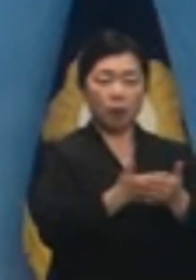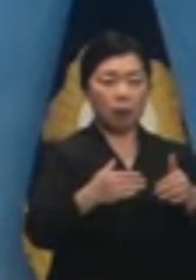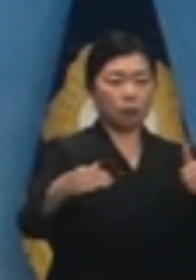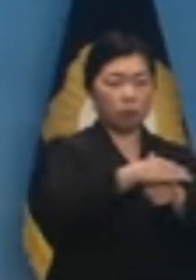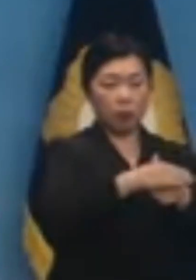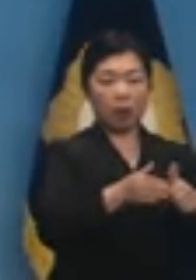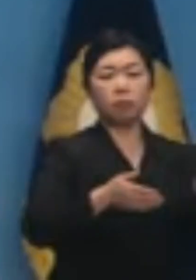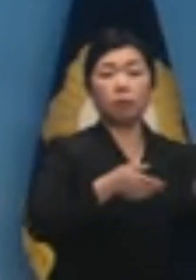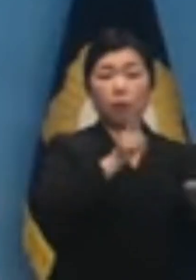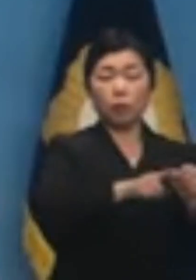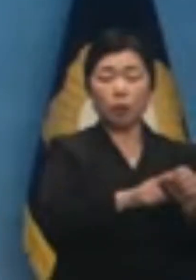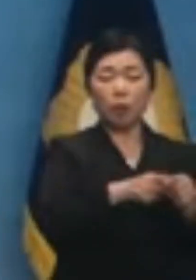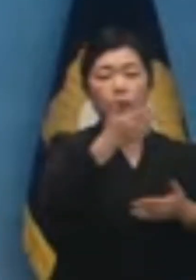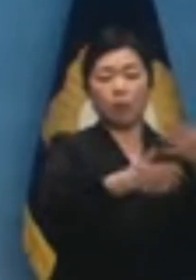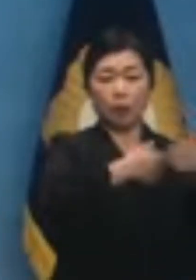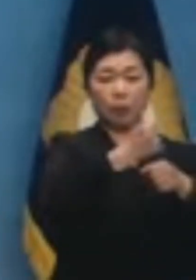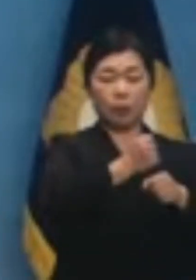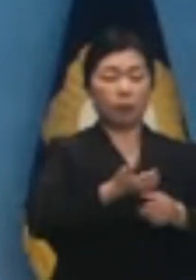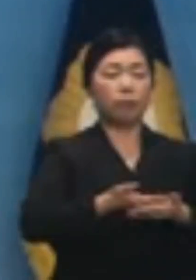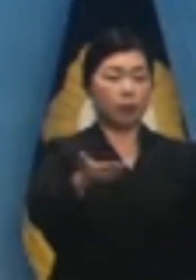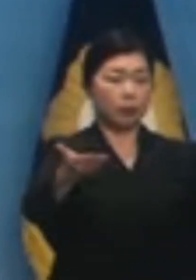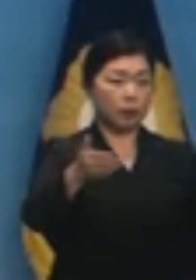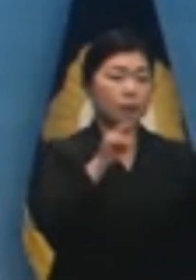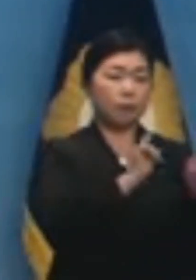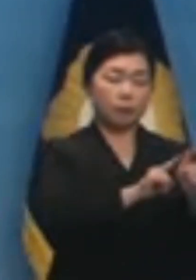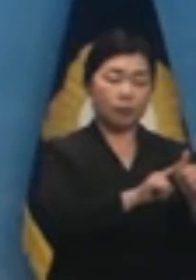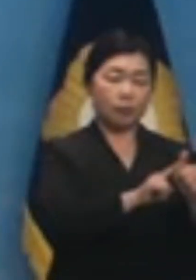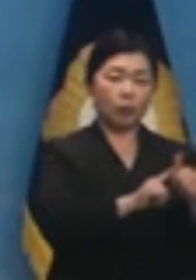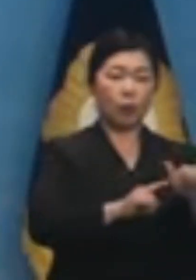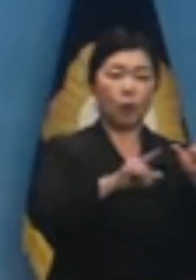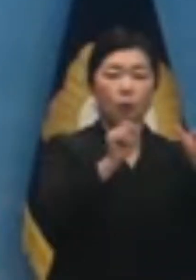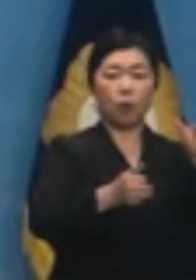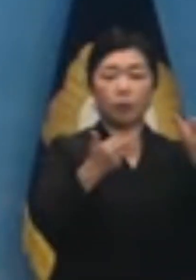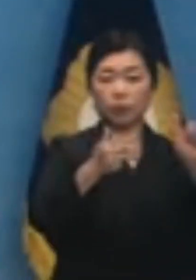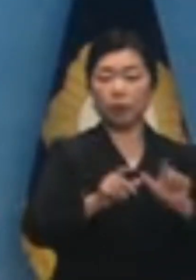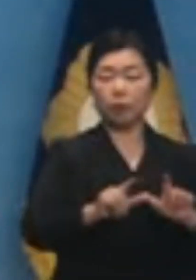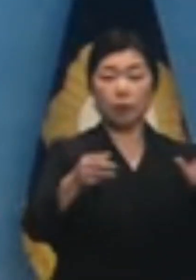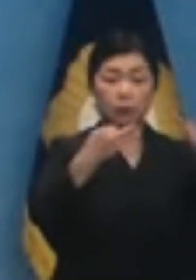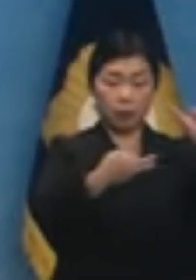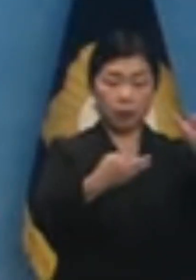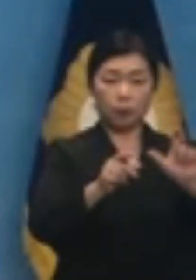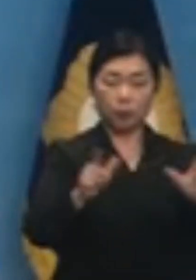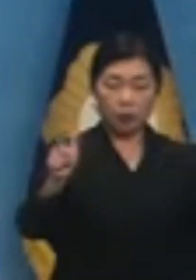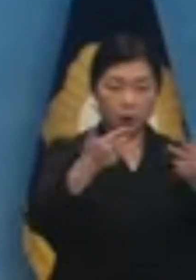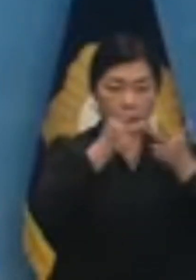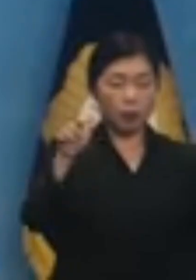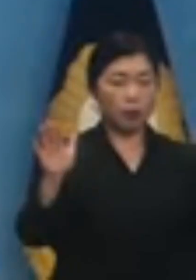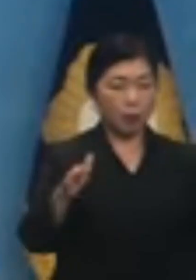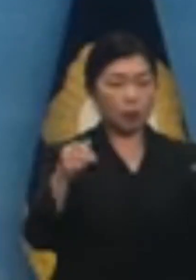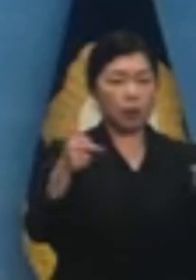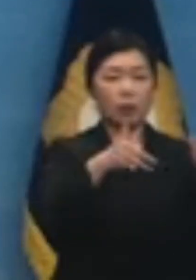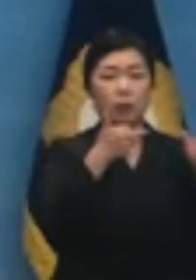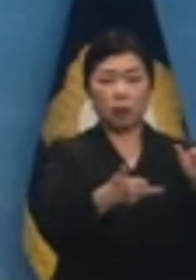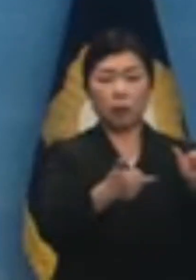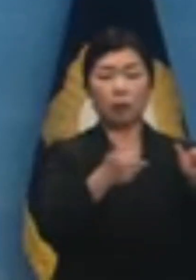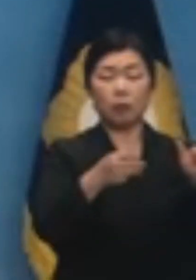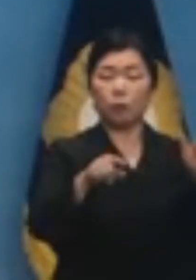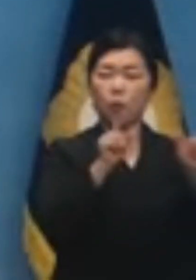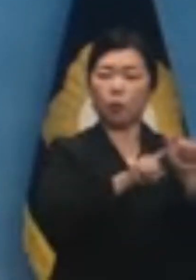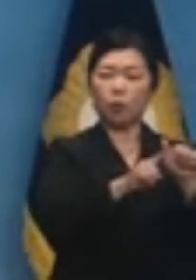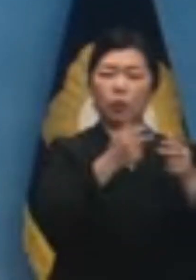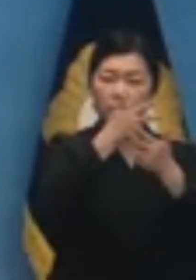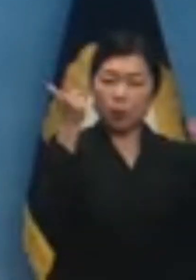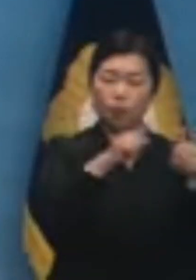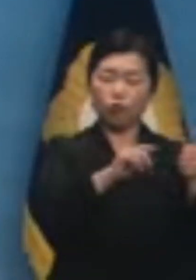목적으로 한 영상을 제작하였습니다. 해당 이용자는 5월 13일 이재명 나가라, 5월 14일 이재명 죽어라 등